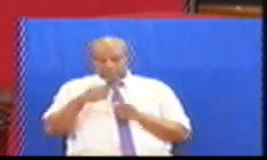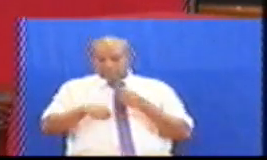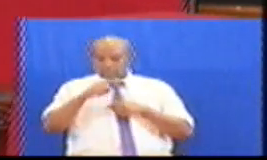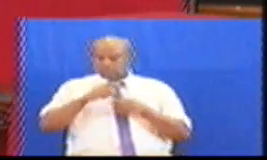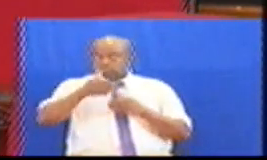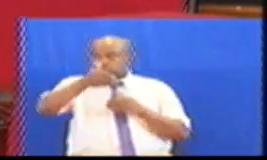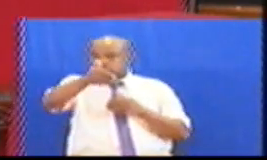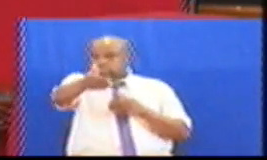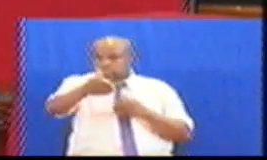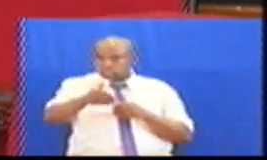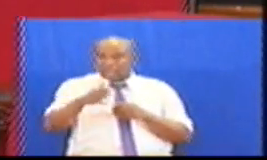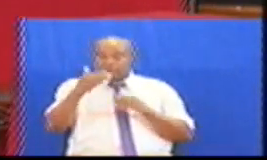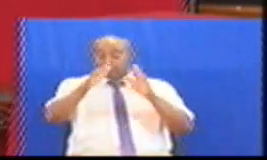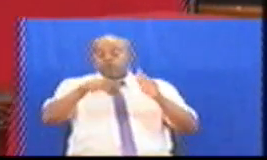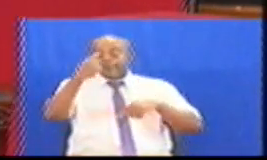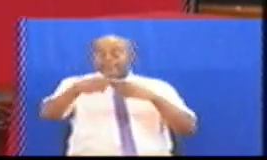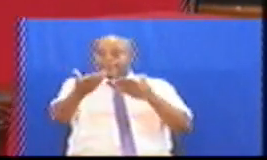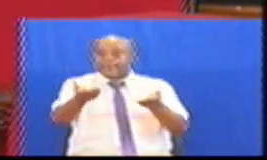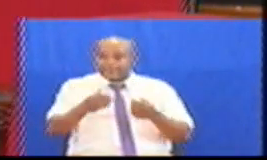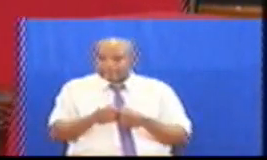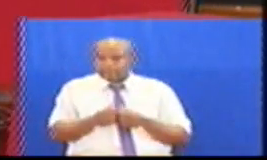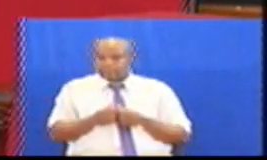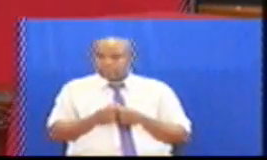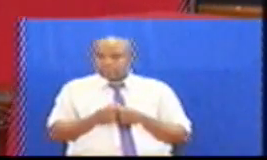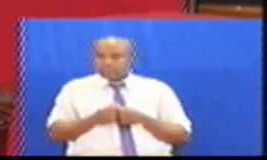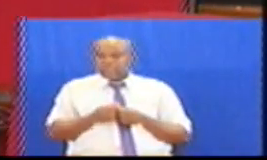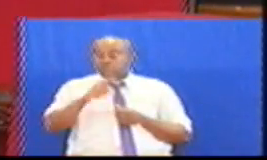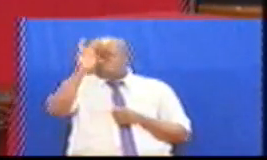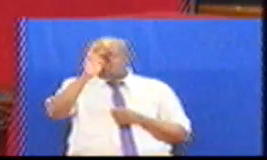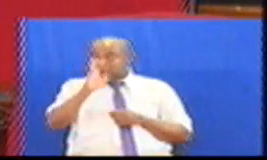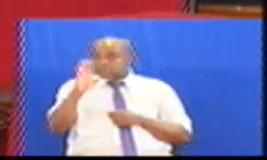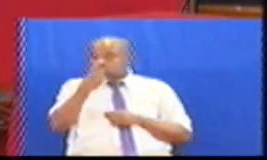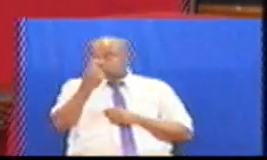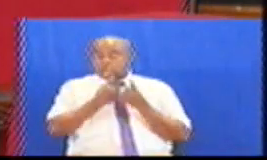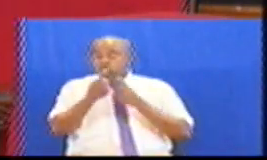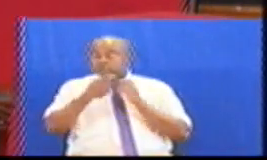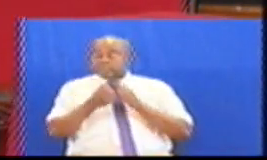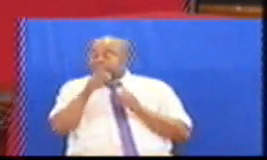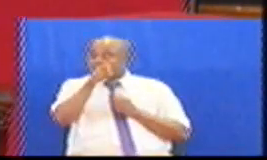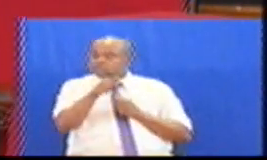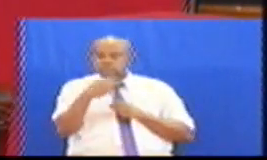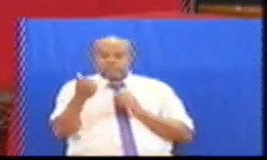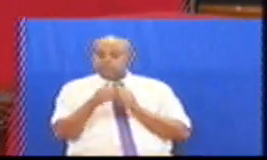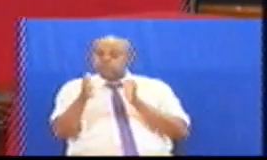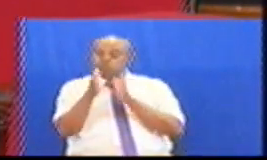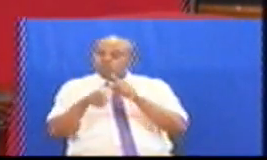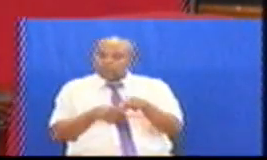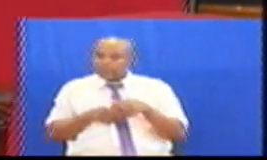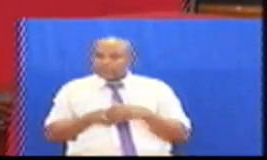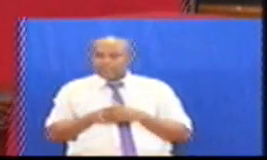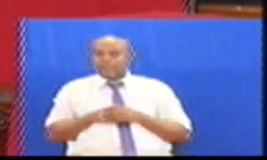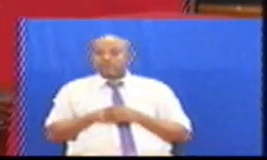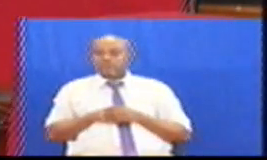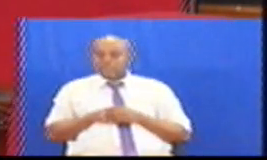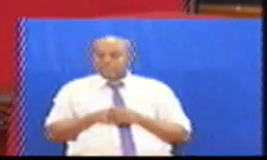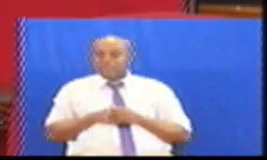Mungu ajalie kwamba bunge liendelee, tutafute siku tujadili. Hili ni jambo kubwa ambalo tunahitaji kuisaidia serikali kuchanga mawazo na sisi kama wakilishi wa